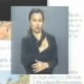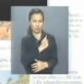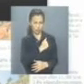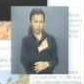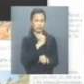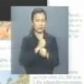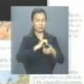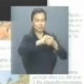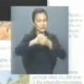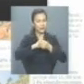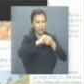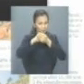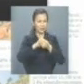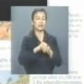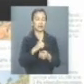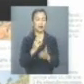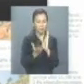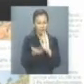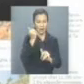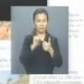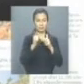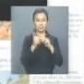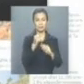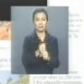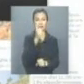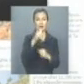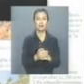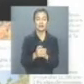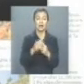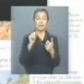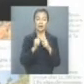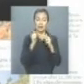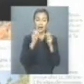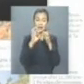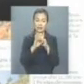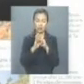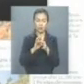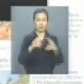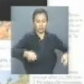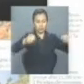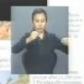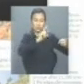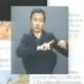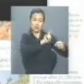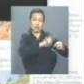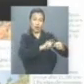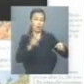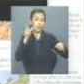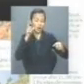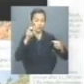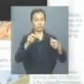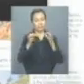คีเพื่อฝ่าวิกฤตไปให้ได้โดยไม่มีเนื้อหาที่เกี่ยวข้องกับกรณีปัญหาบิ๊กแบ็กแต่อย่างใดและภารกิจราชการในวัน